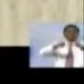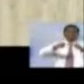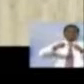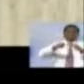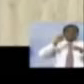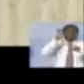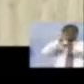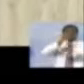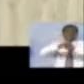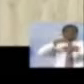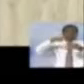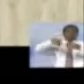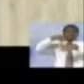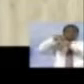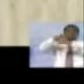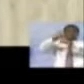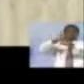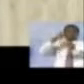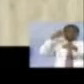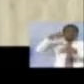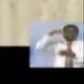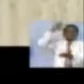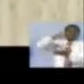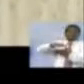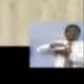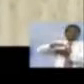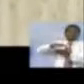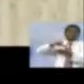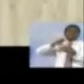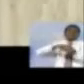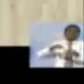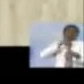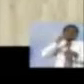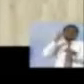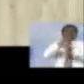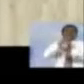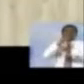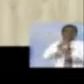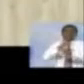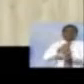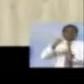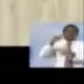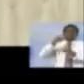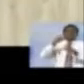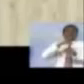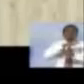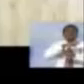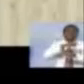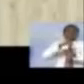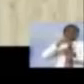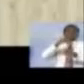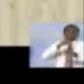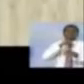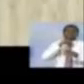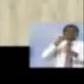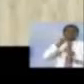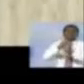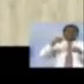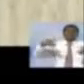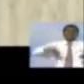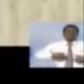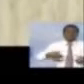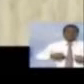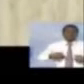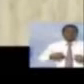des emplois à créer pour une réduction significative du chômage et surtout le chômage des